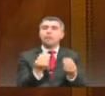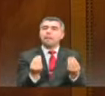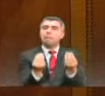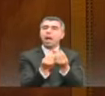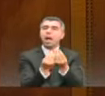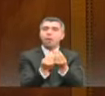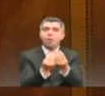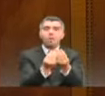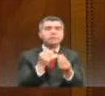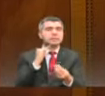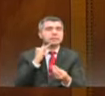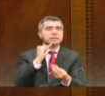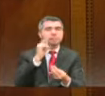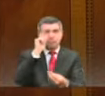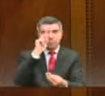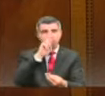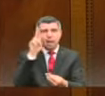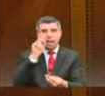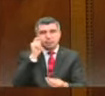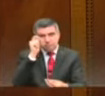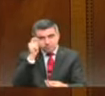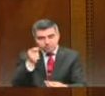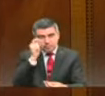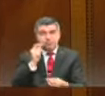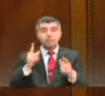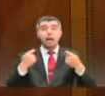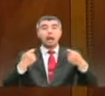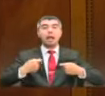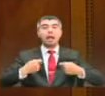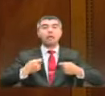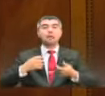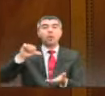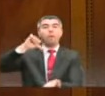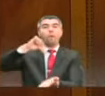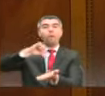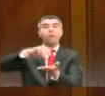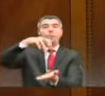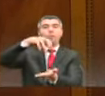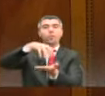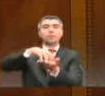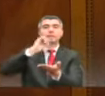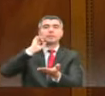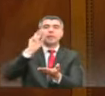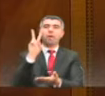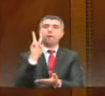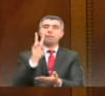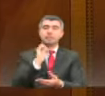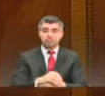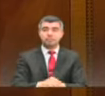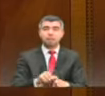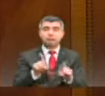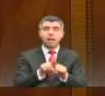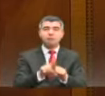بقيادة صاحب الجلالة الملك محمد السادس نصره الله رئيس لجنة القدس انخراطها في الجهود الدولية من أجل التوصل إلى